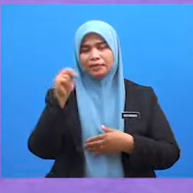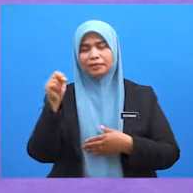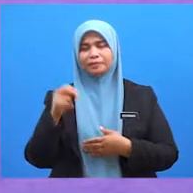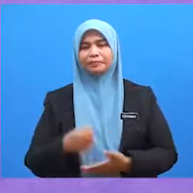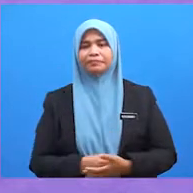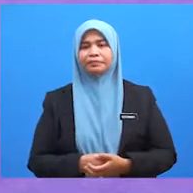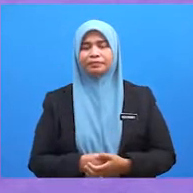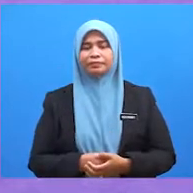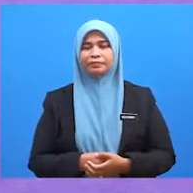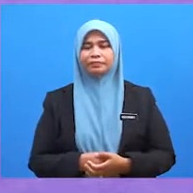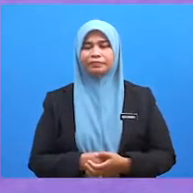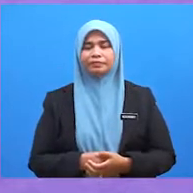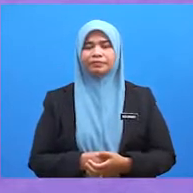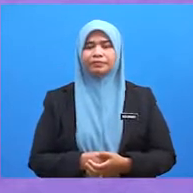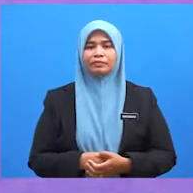dan pembelajaran.